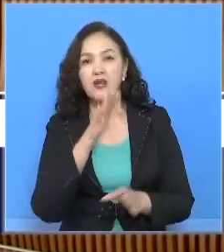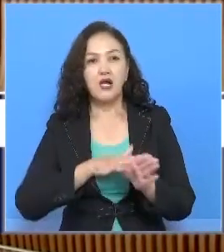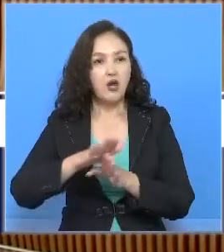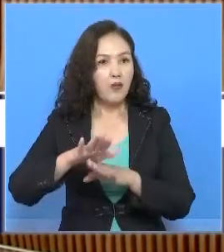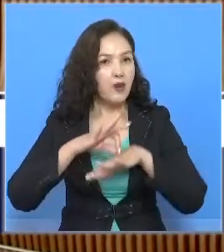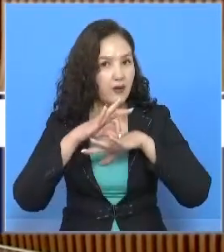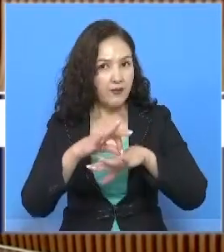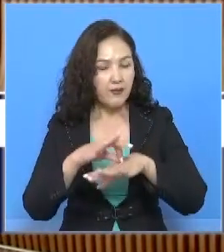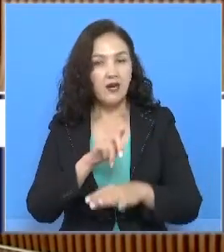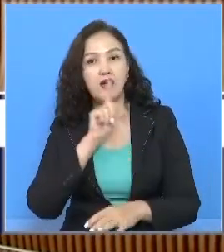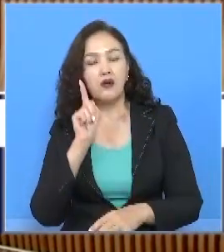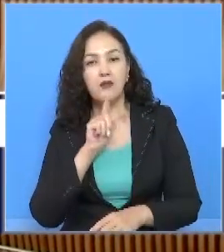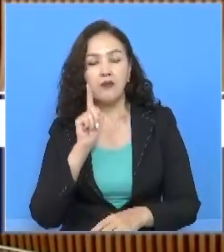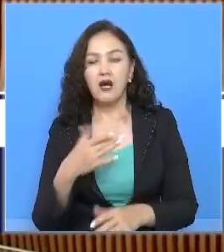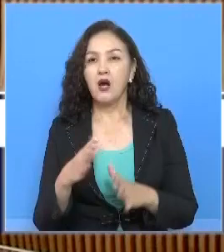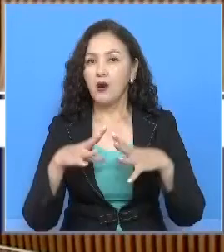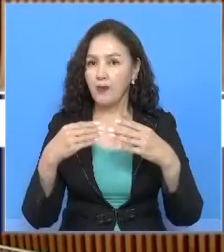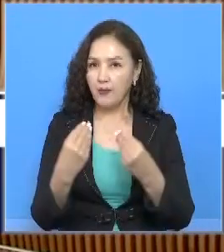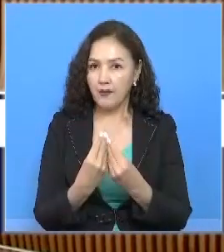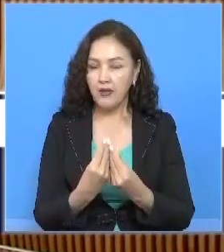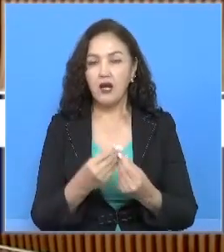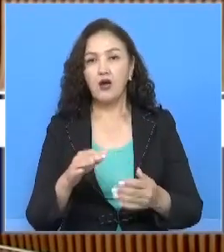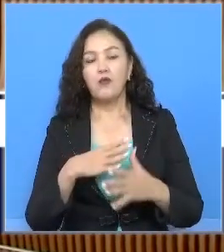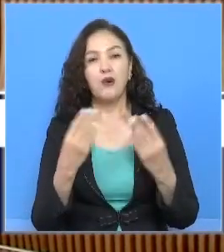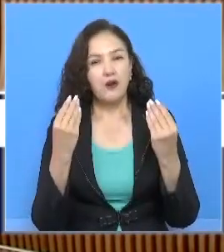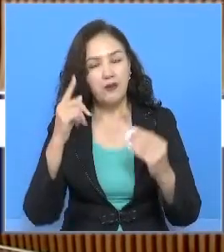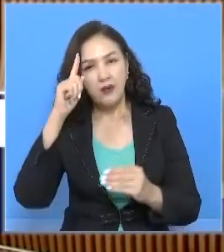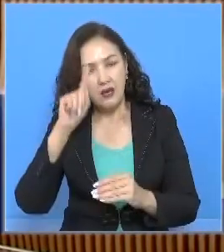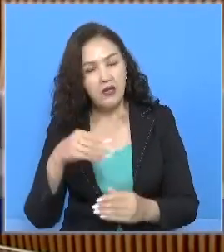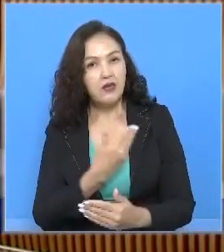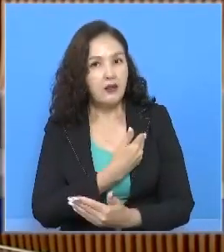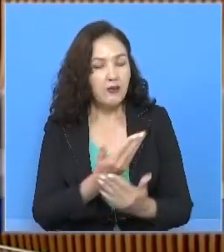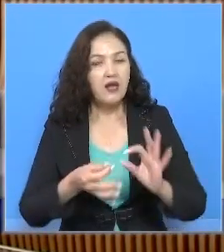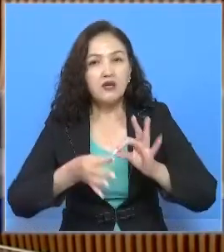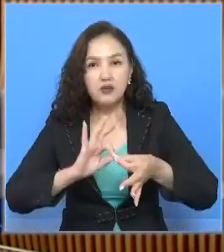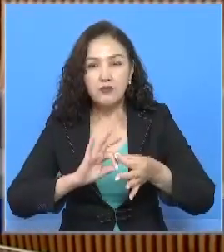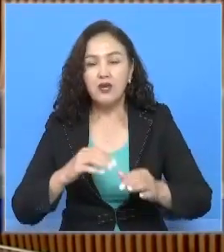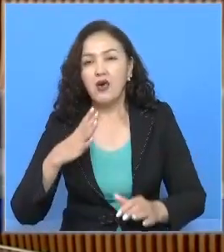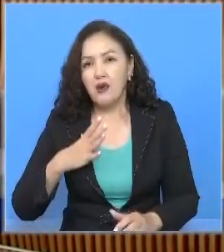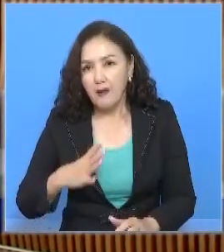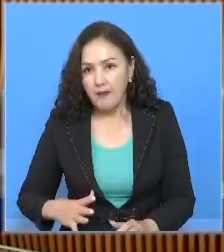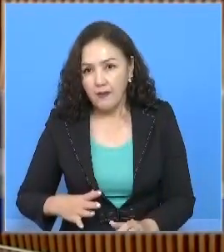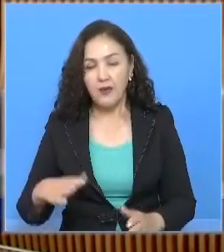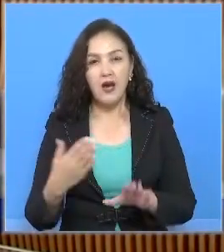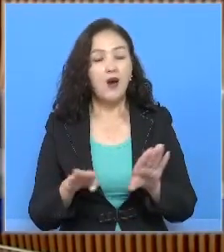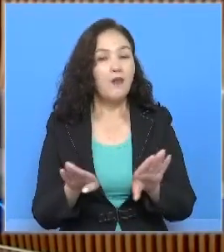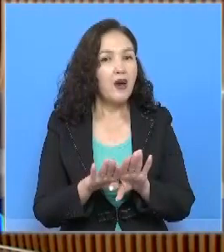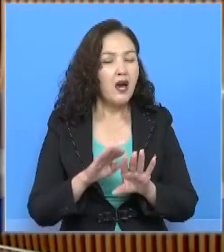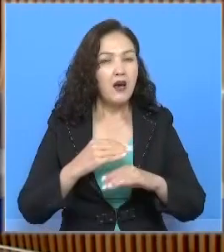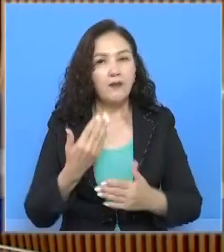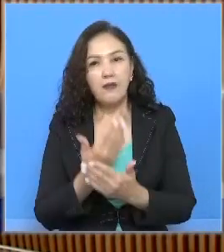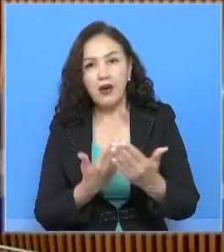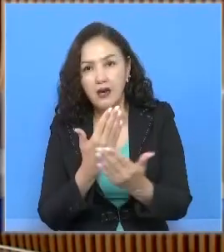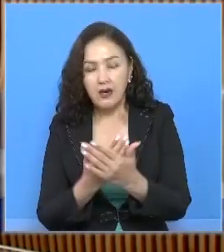орай өткіздік. Жастар, жас отбасылар отбасы құндылығын білсе дейміз. Қиындықтарға, сынақтарға берілмей, мәселелерін